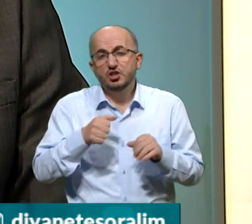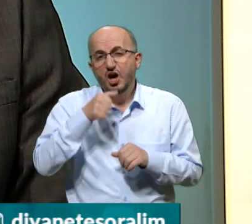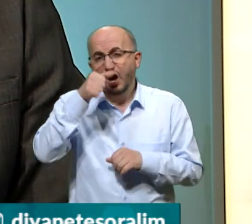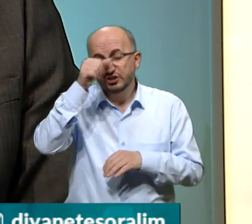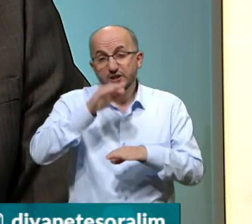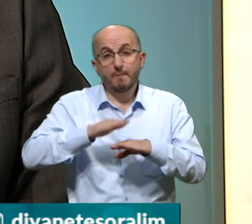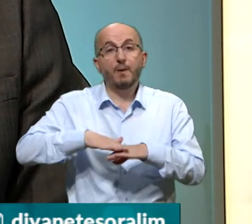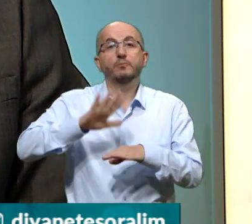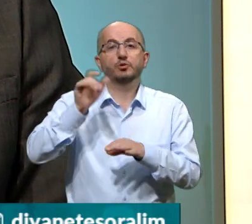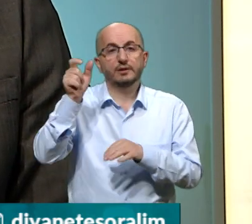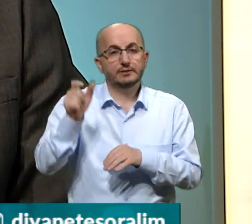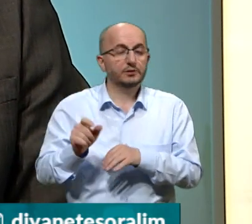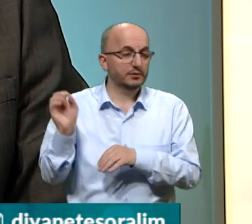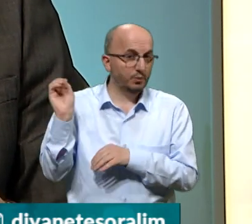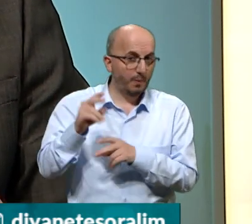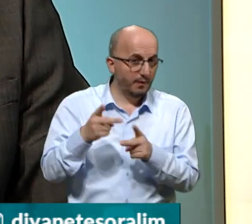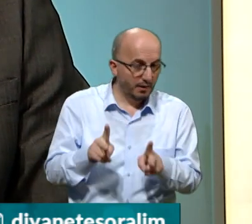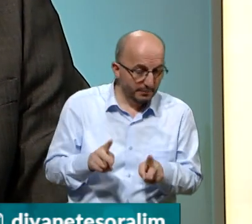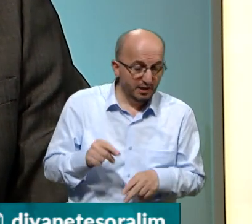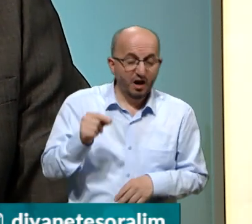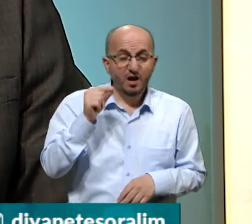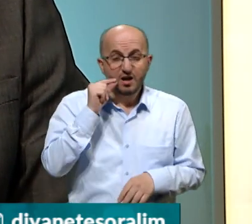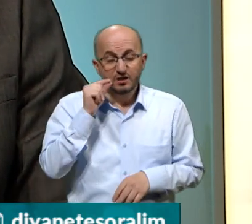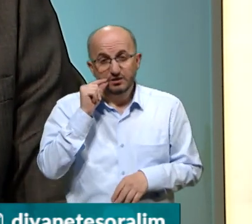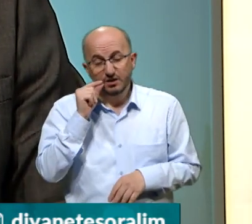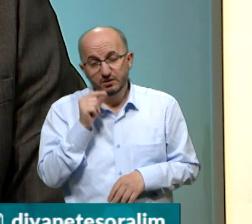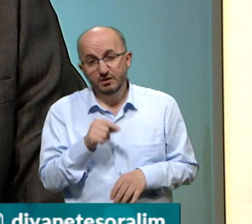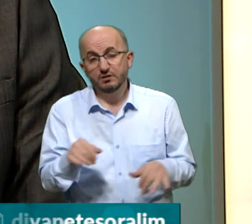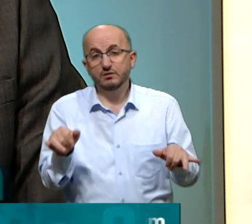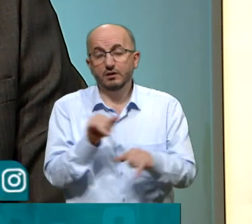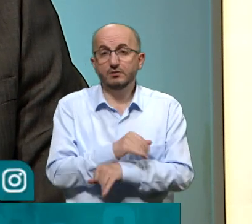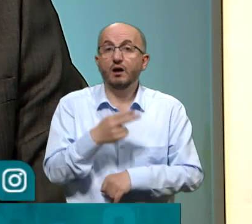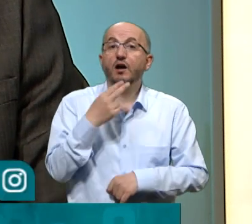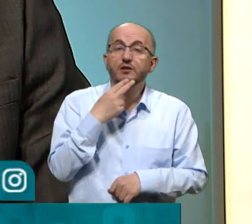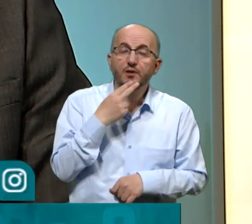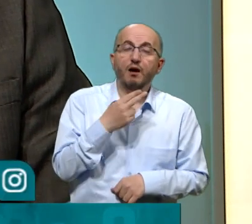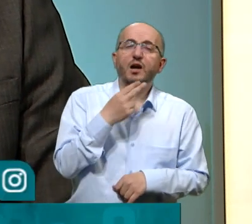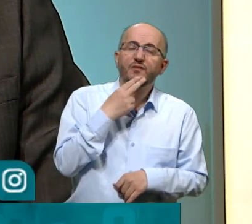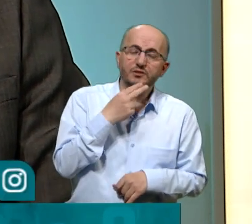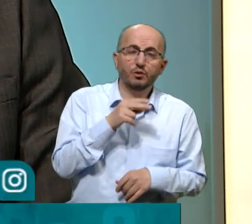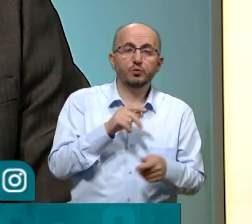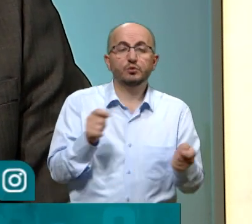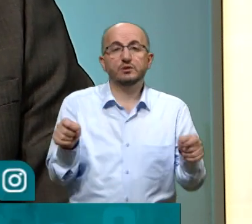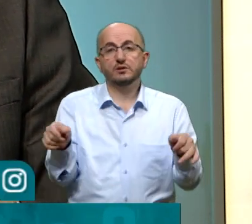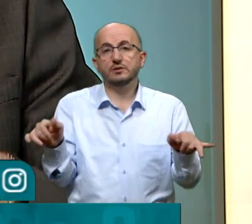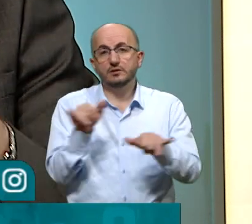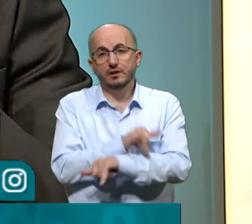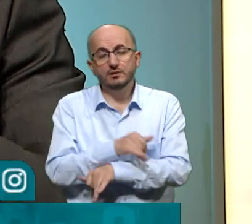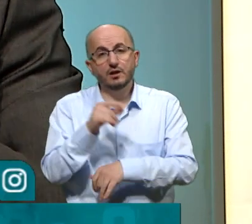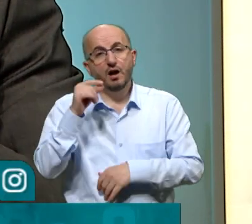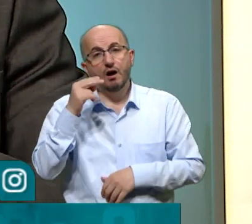olan kişiyi de gönderebilirim göndereyim erkekse erkeğin yerine hanımefendi Hanımefendi ise onun yerine